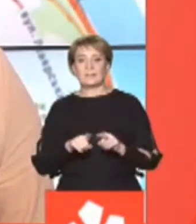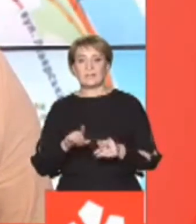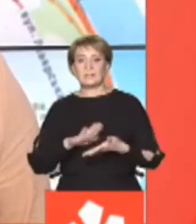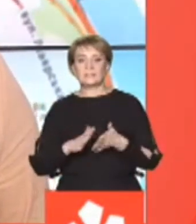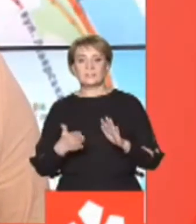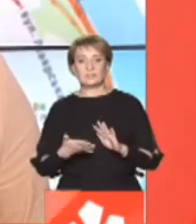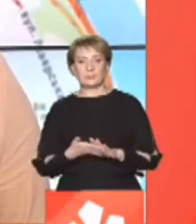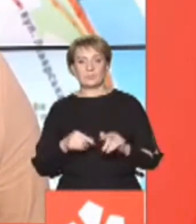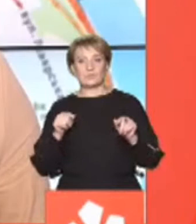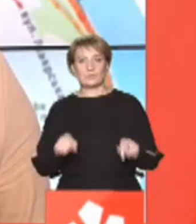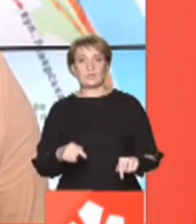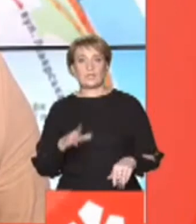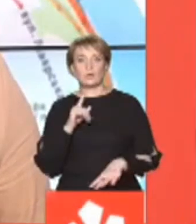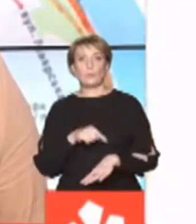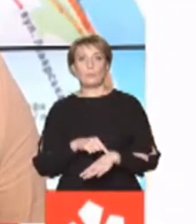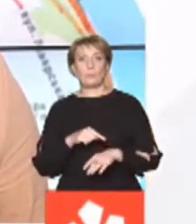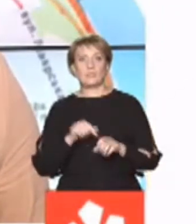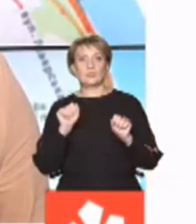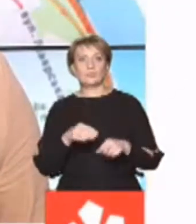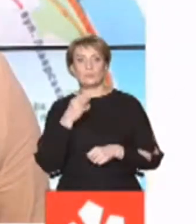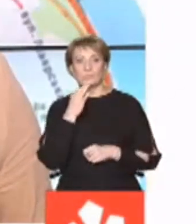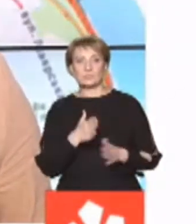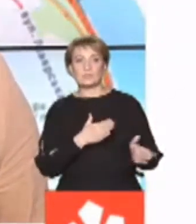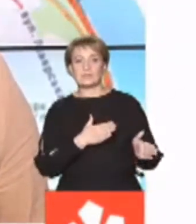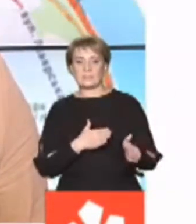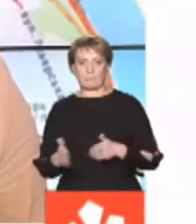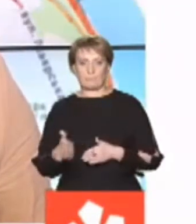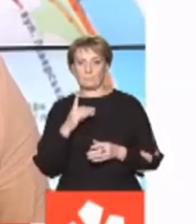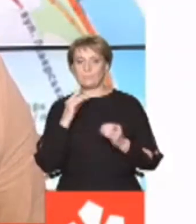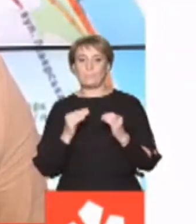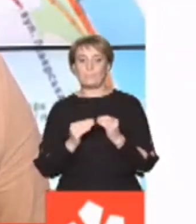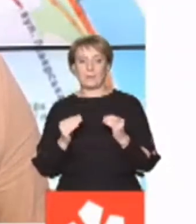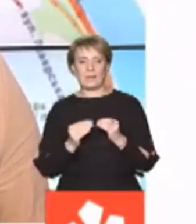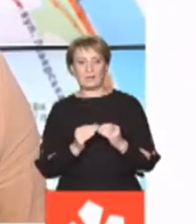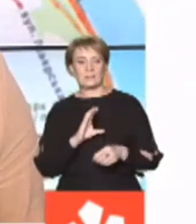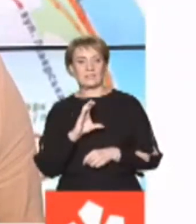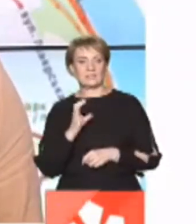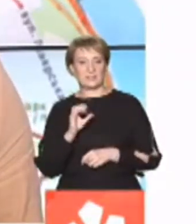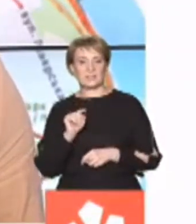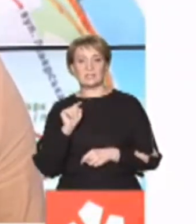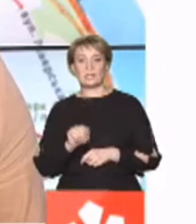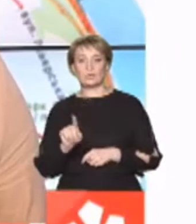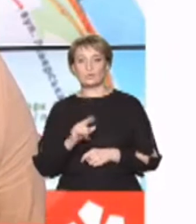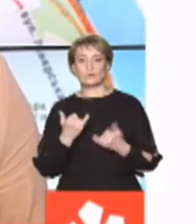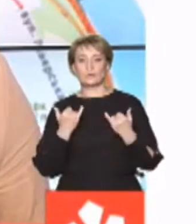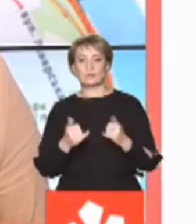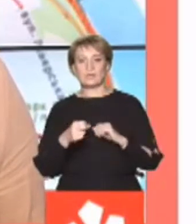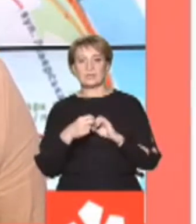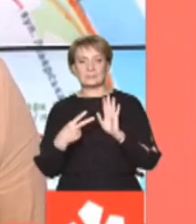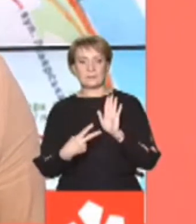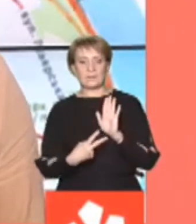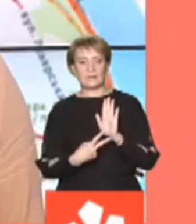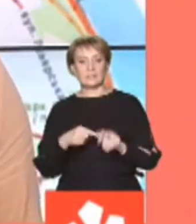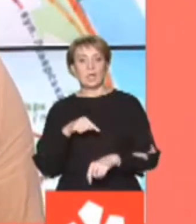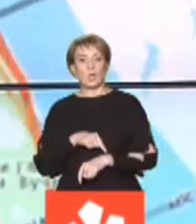ситуація на цю мить, можу сказати, от стабільна. Стабільна для середи і стабільна для того, що зараз 17-та